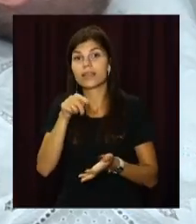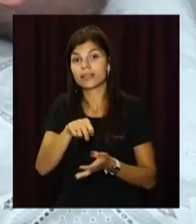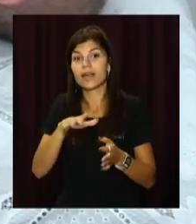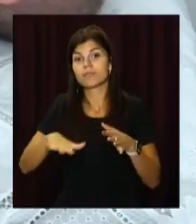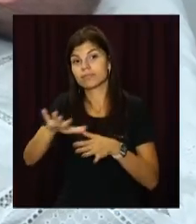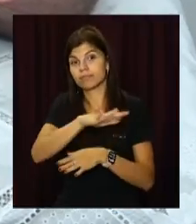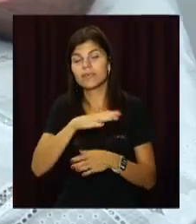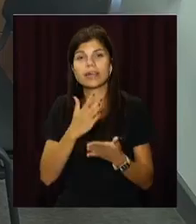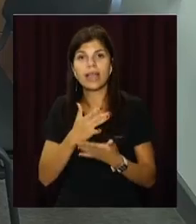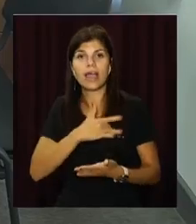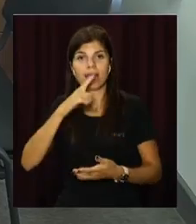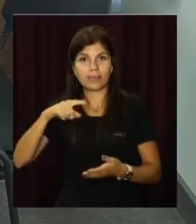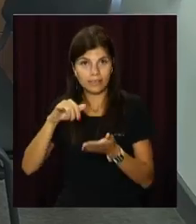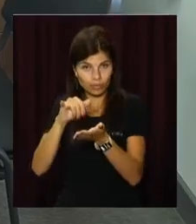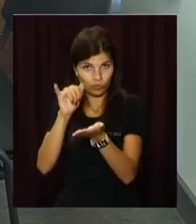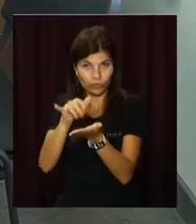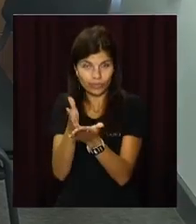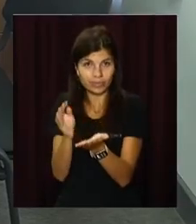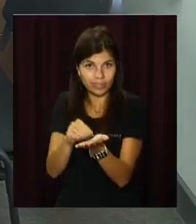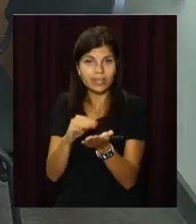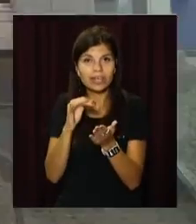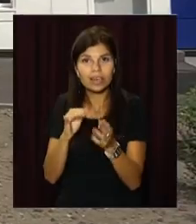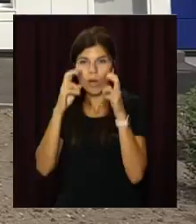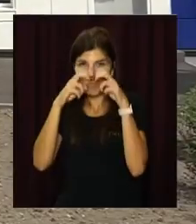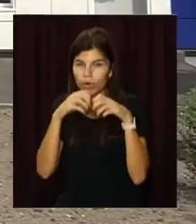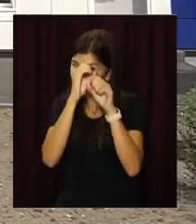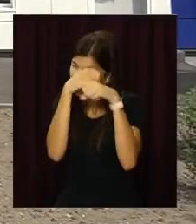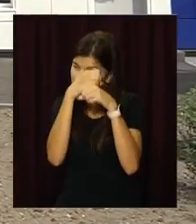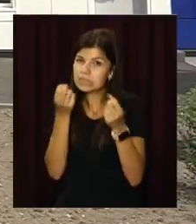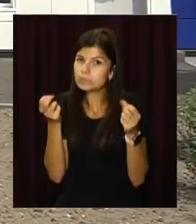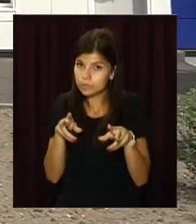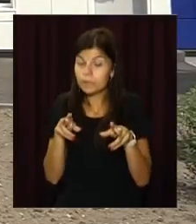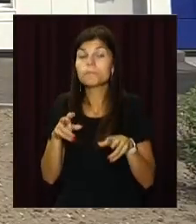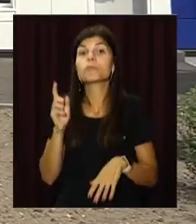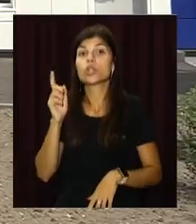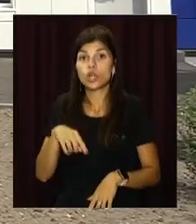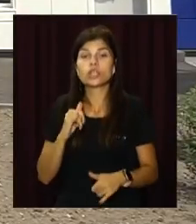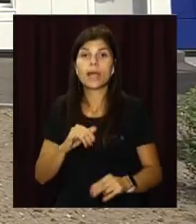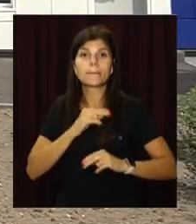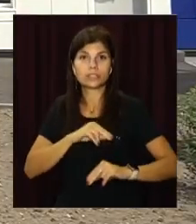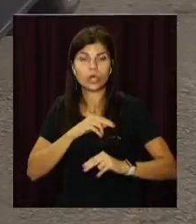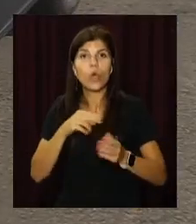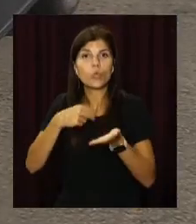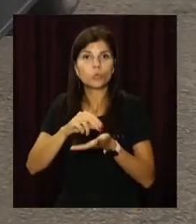аналізатором для досліджень крові. Також для працівників купили службовий транспорт.